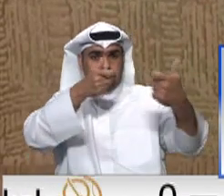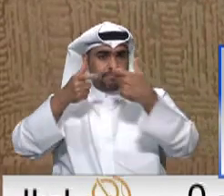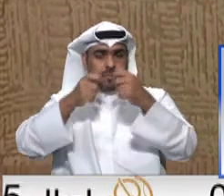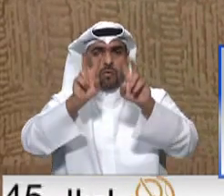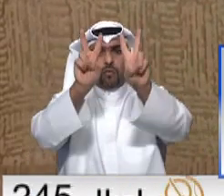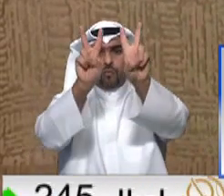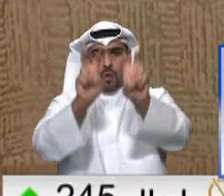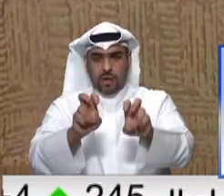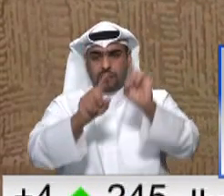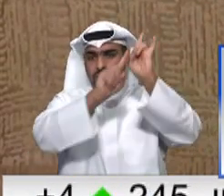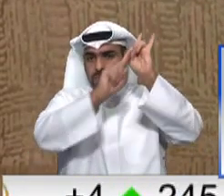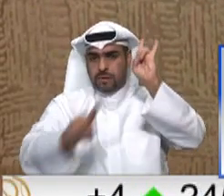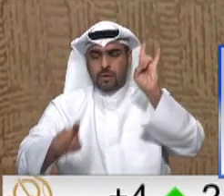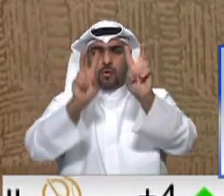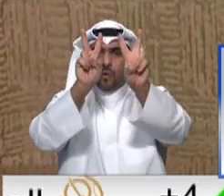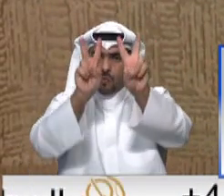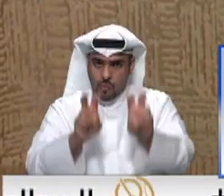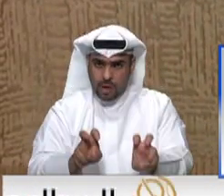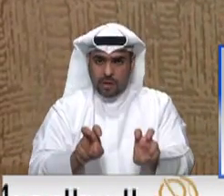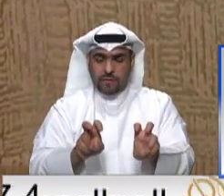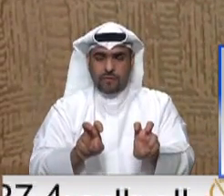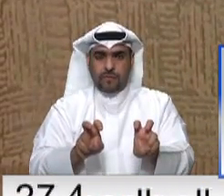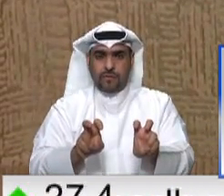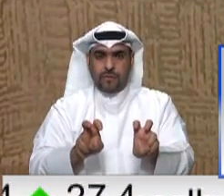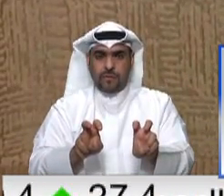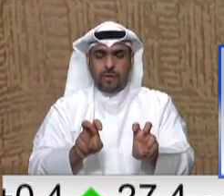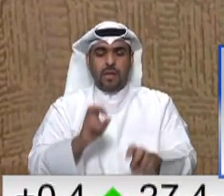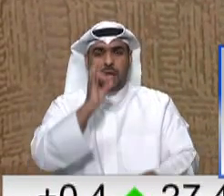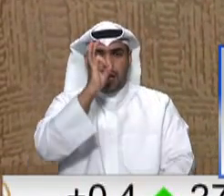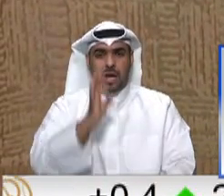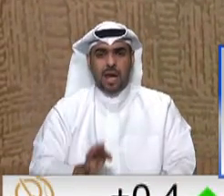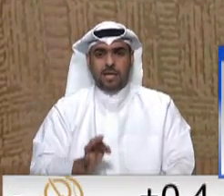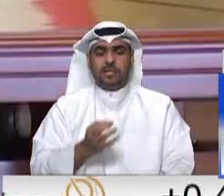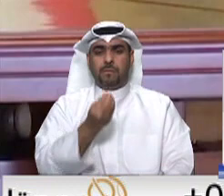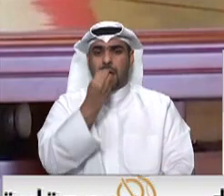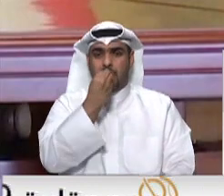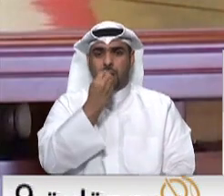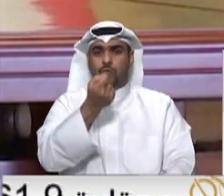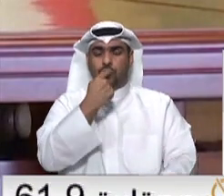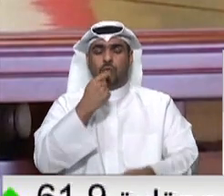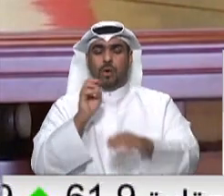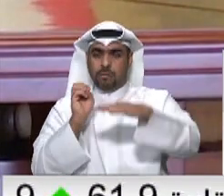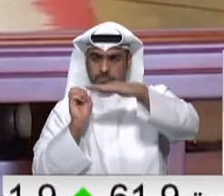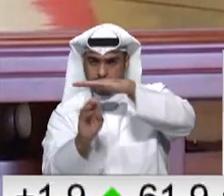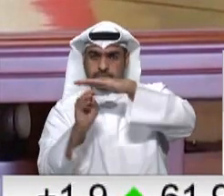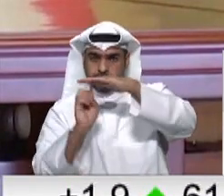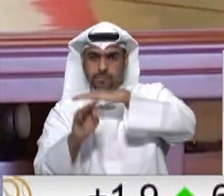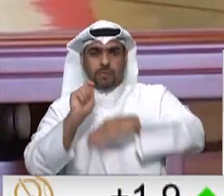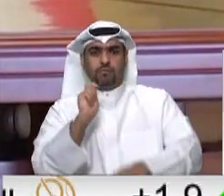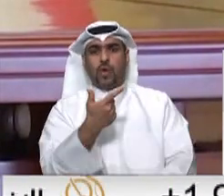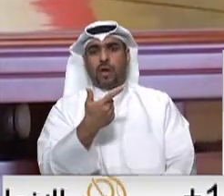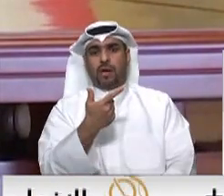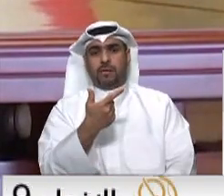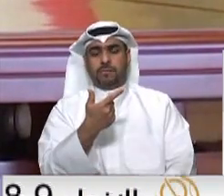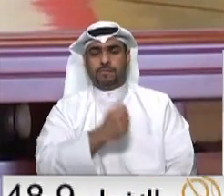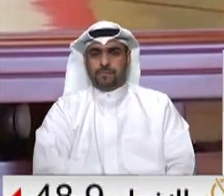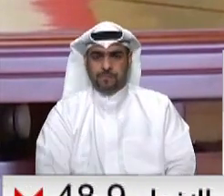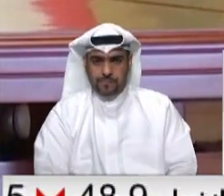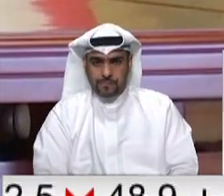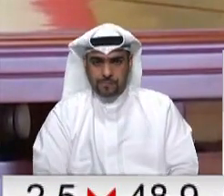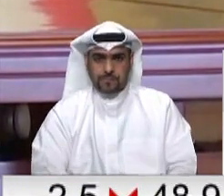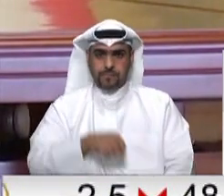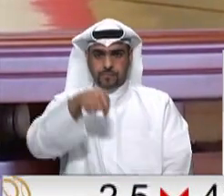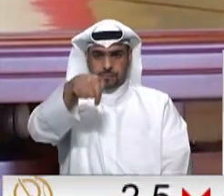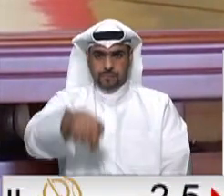الإغاثية والمساعدات فورا، لابد أن نتجنب مزيد من القتل. وأكد أعضاء اللجنة الوزارية أهمية الوقف